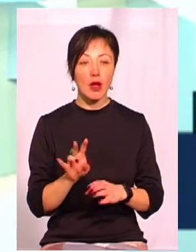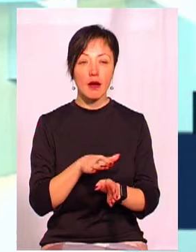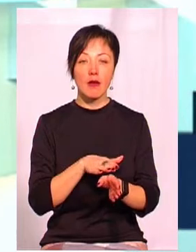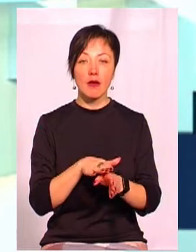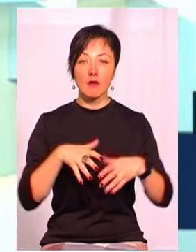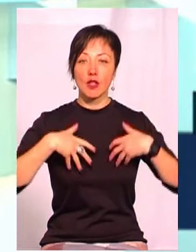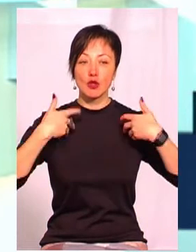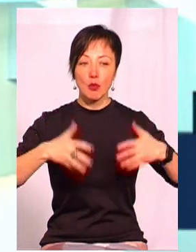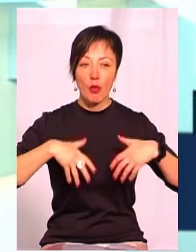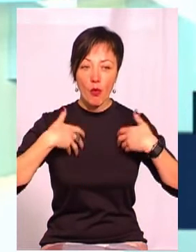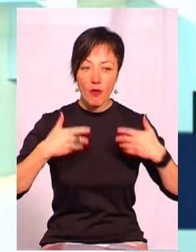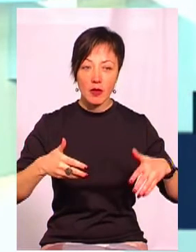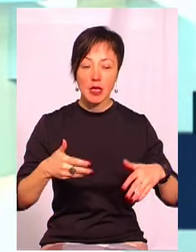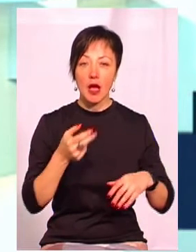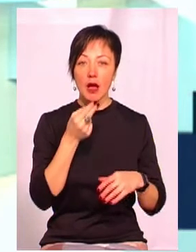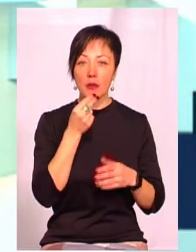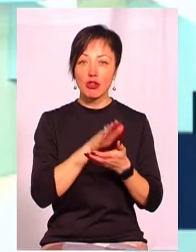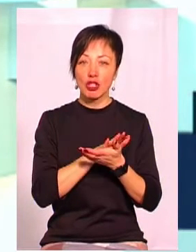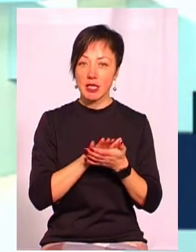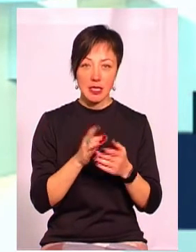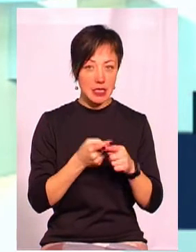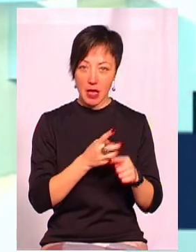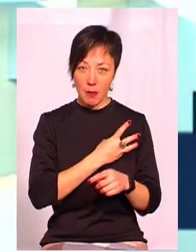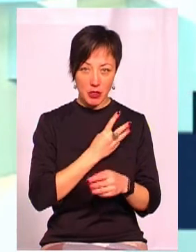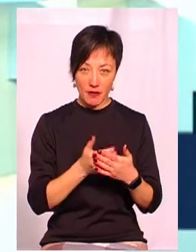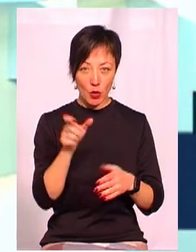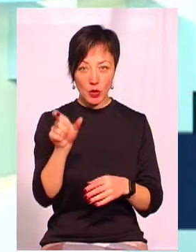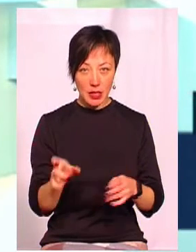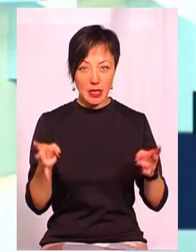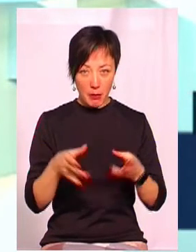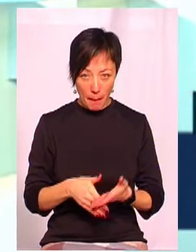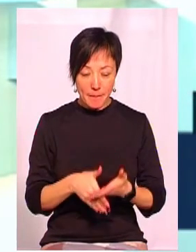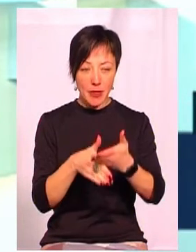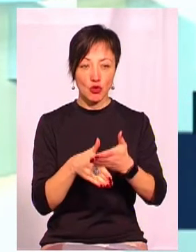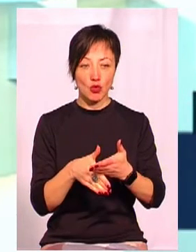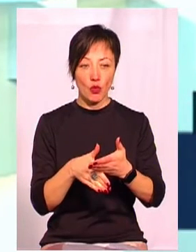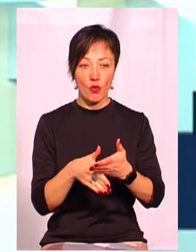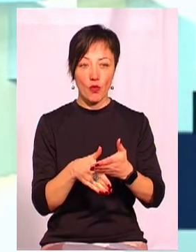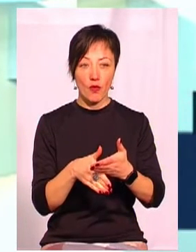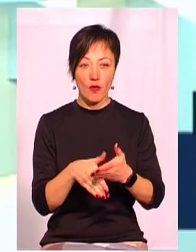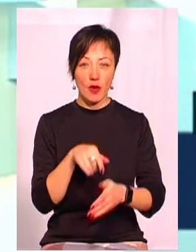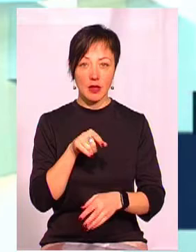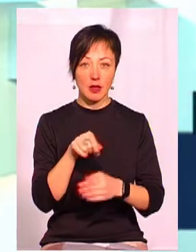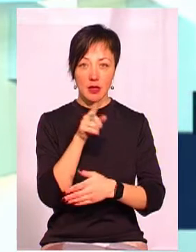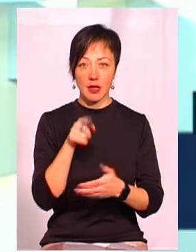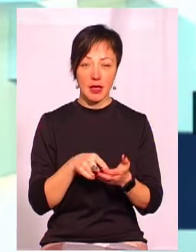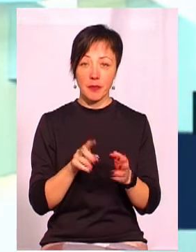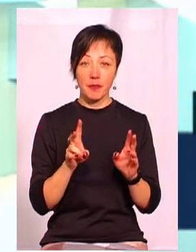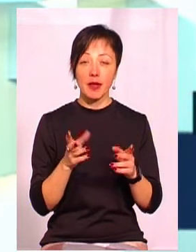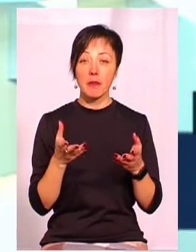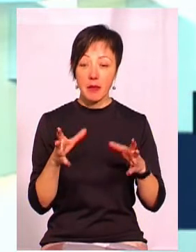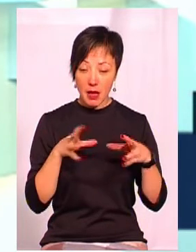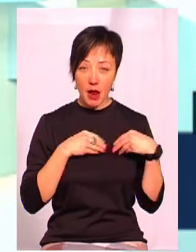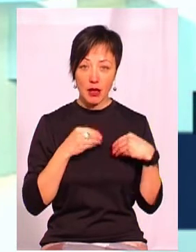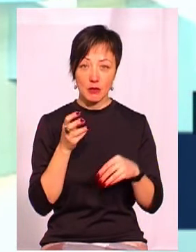відбула сповідь, причастилась і так далі. Це не бажання йде від самої людини, а треба підштовхувати вам як психологу до цього? Чому підштовхувати?